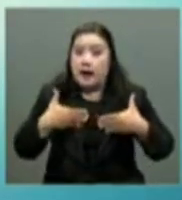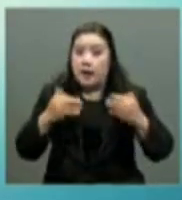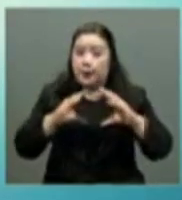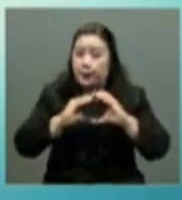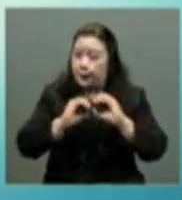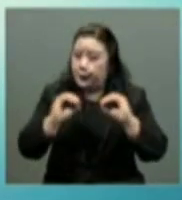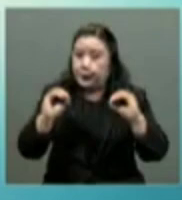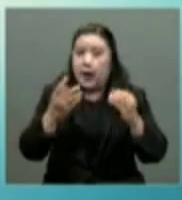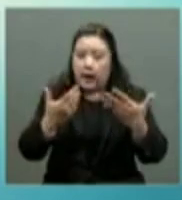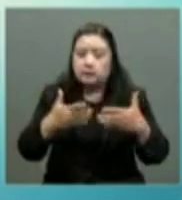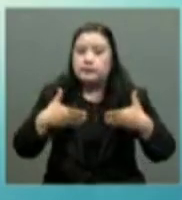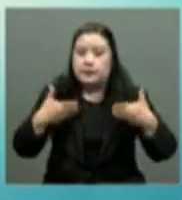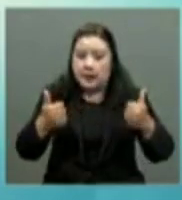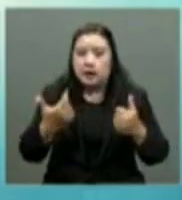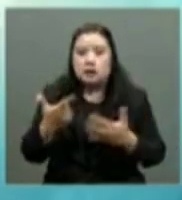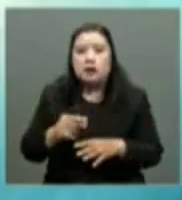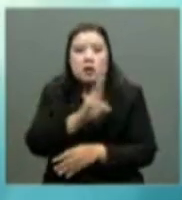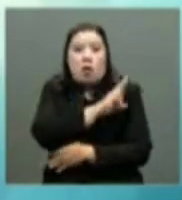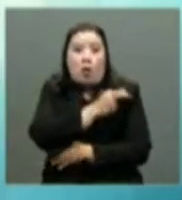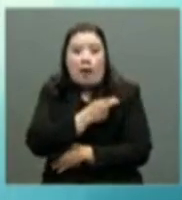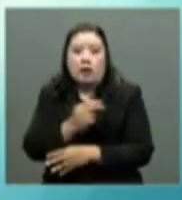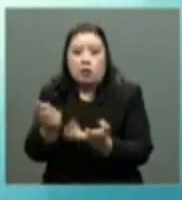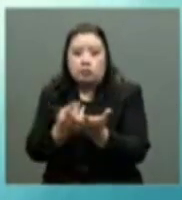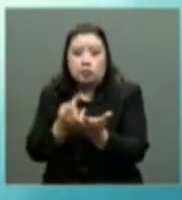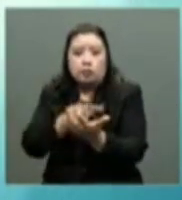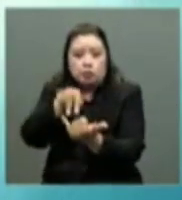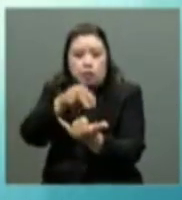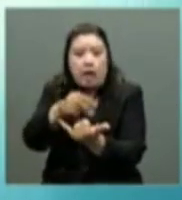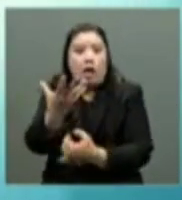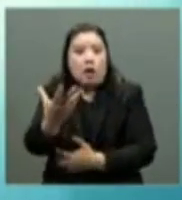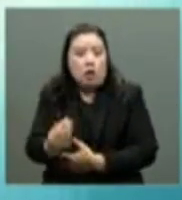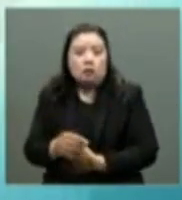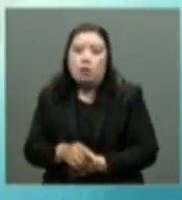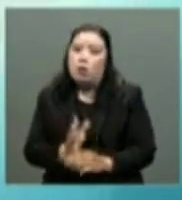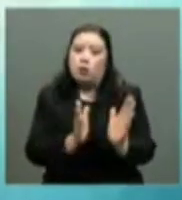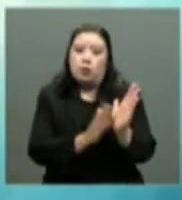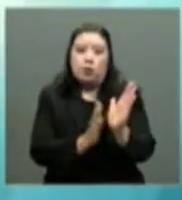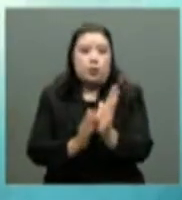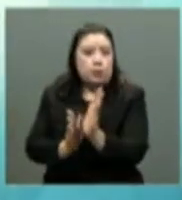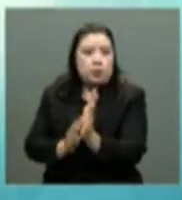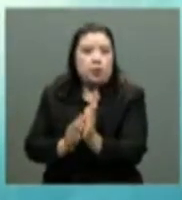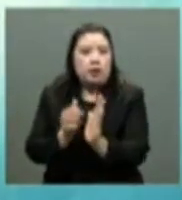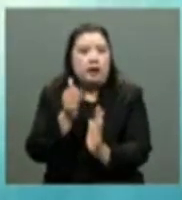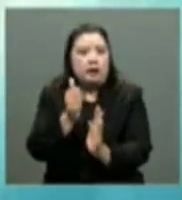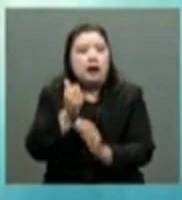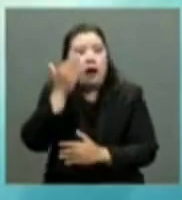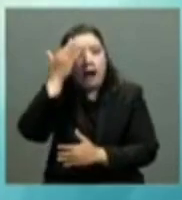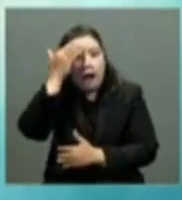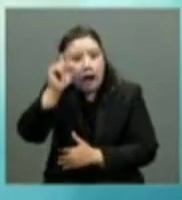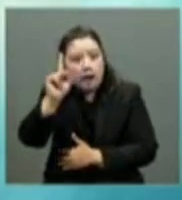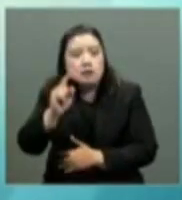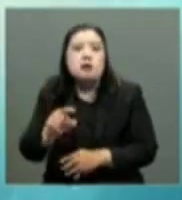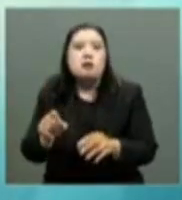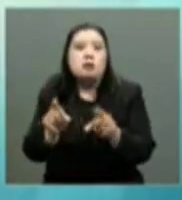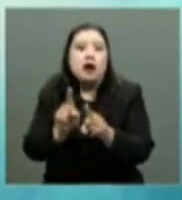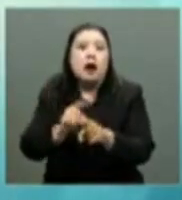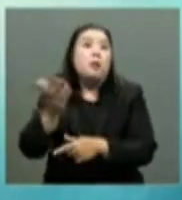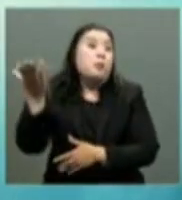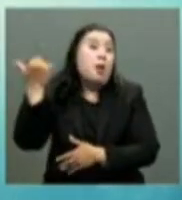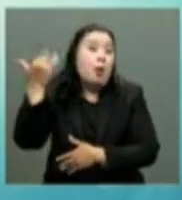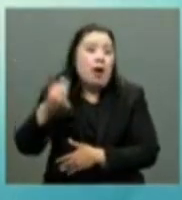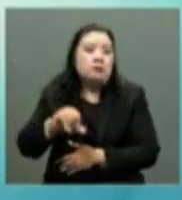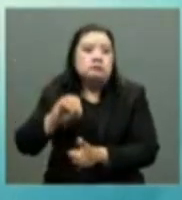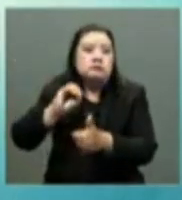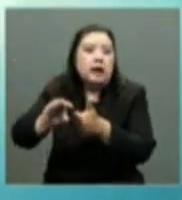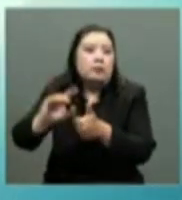อยู่ในโรงพยาบาลก็กำลังลดลงอย่างนี้แหละครับชอบเลยนะครับที่บอกเมื่อวานนี้เขาจะได้ มีเวลาคุณหม